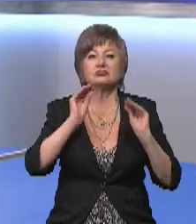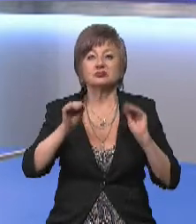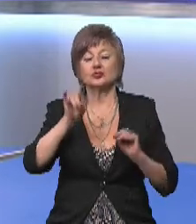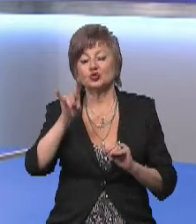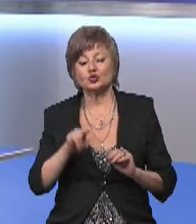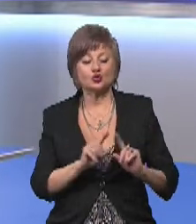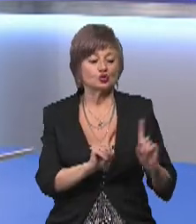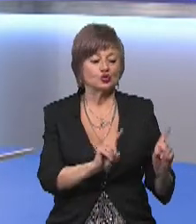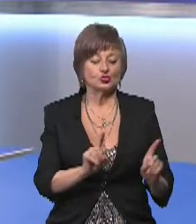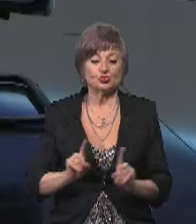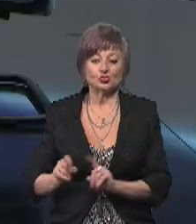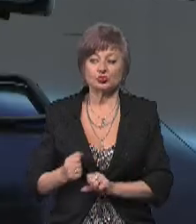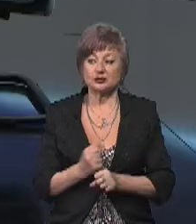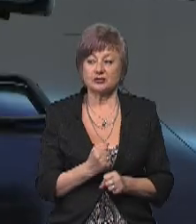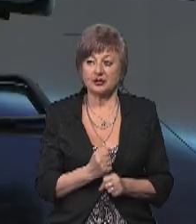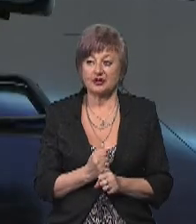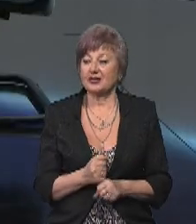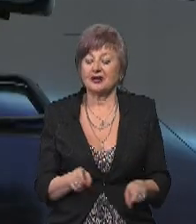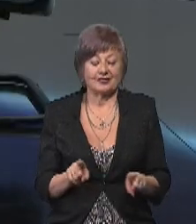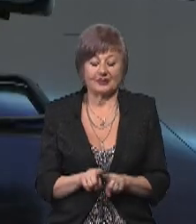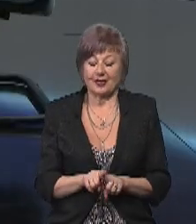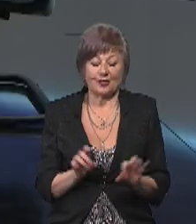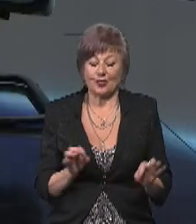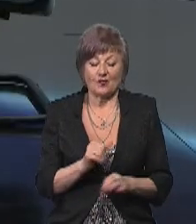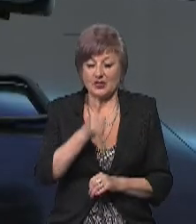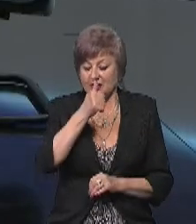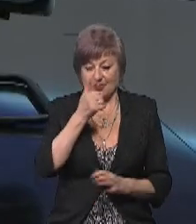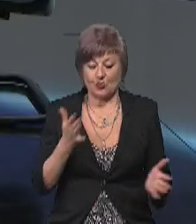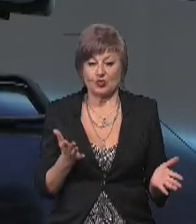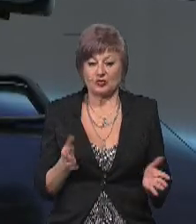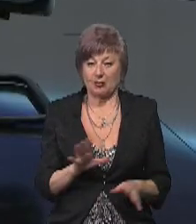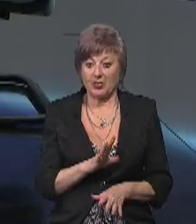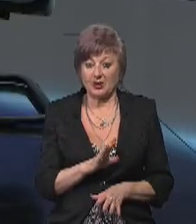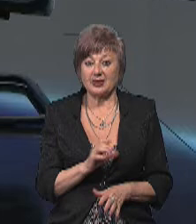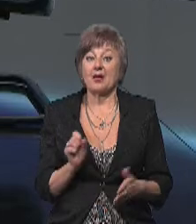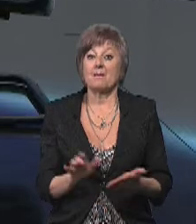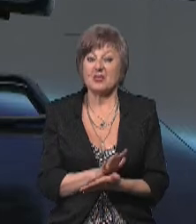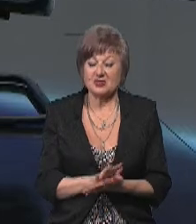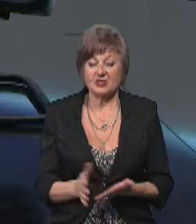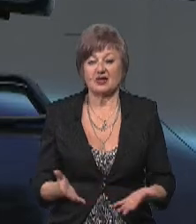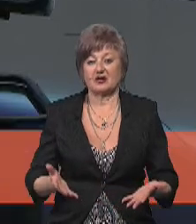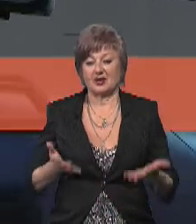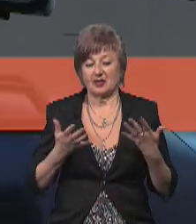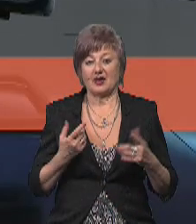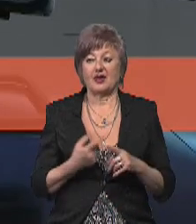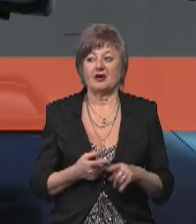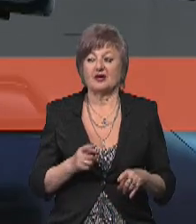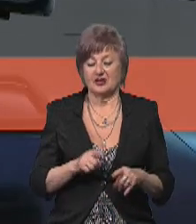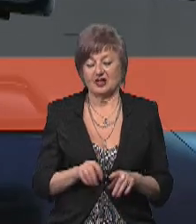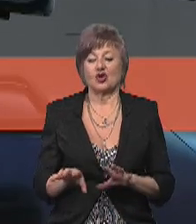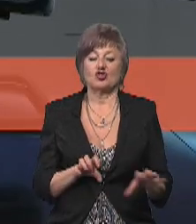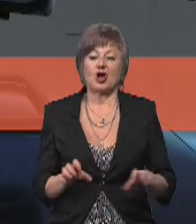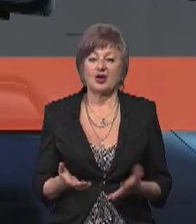вікна, чи якісь лічильники. Також такого не можна допускати, якщо безкоштовно, то це вже 100%